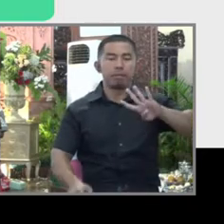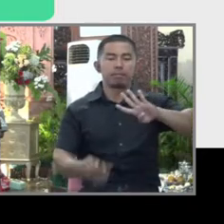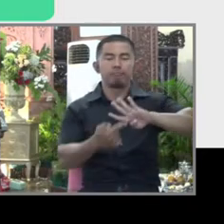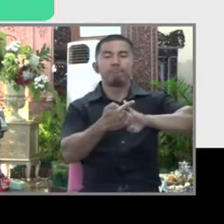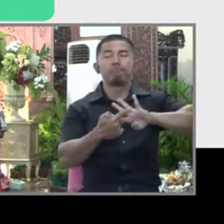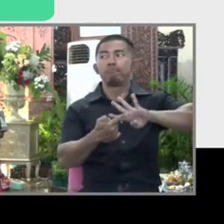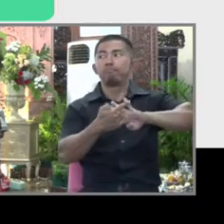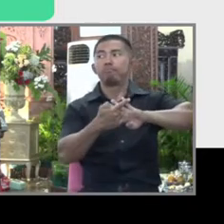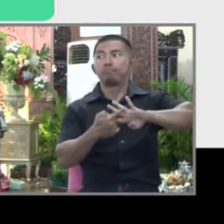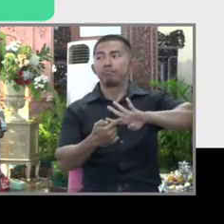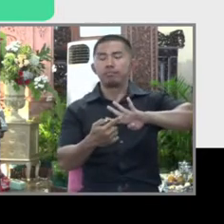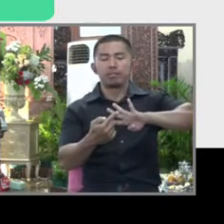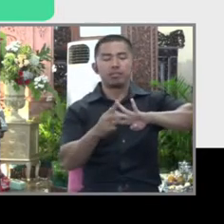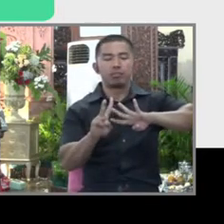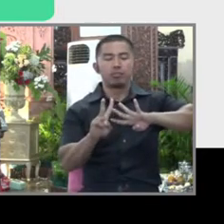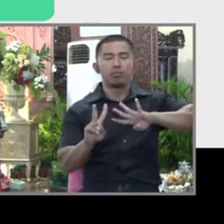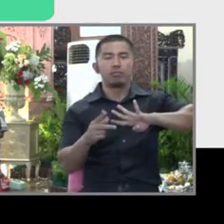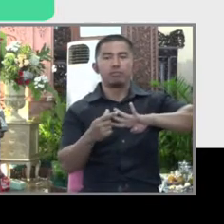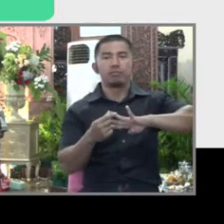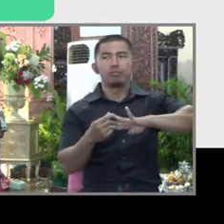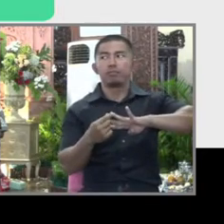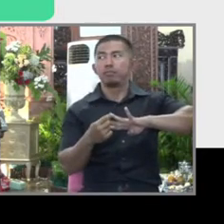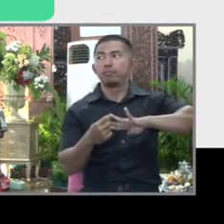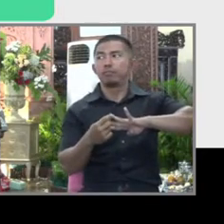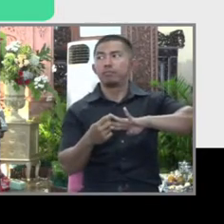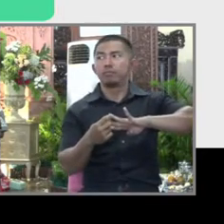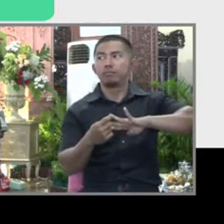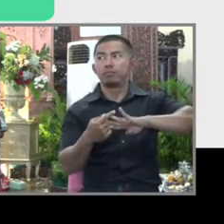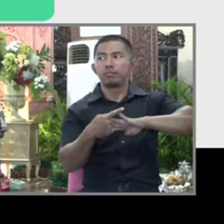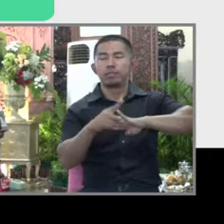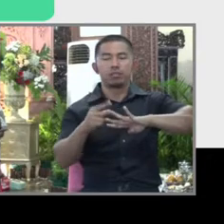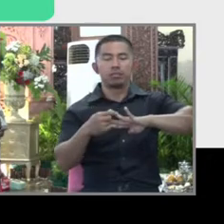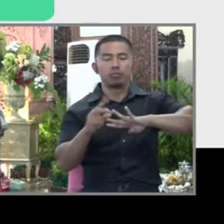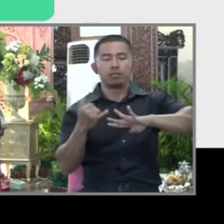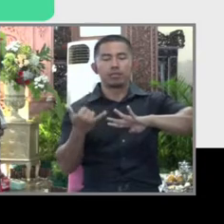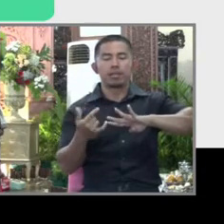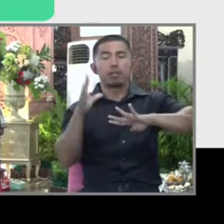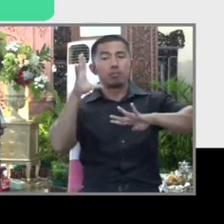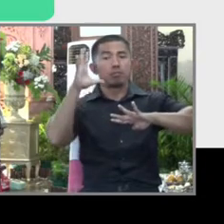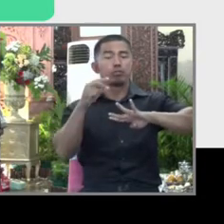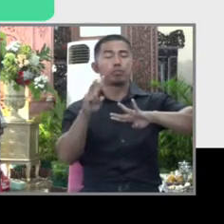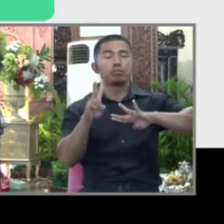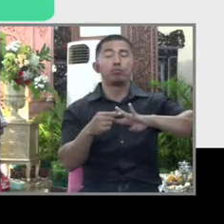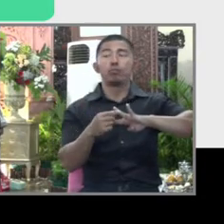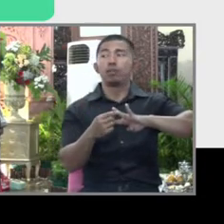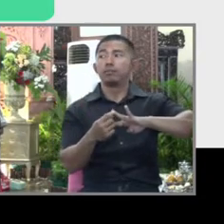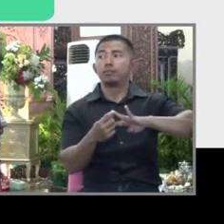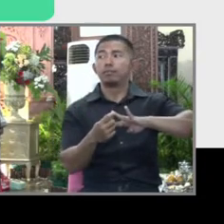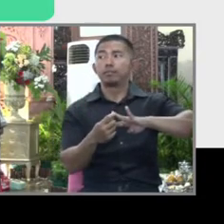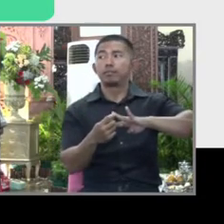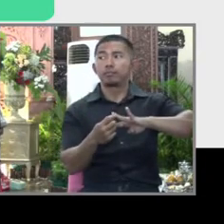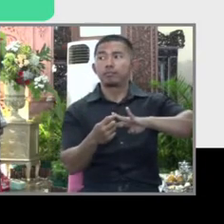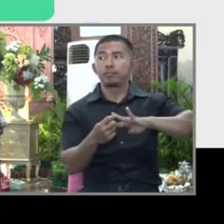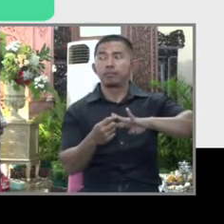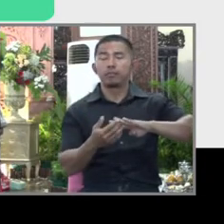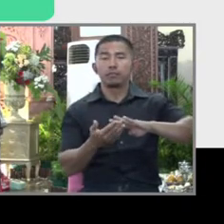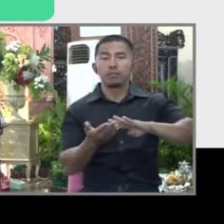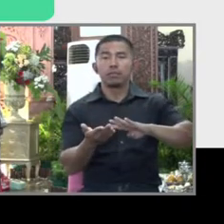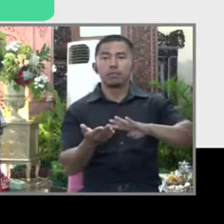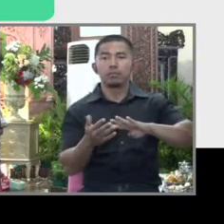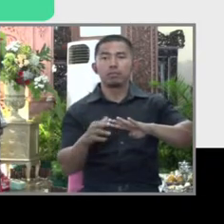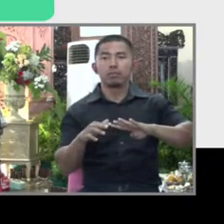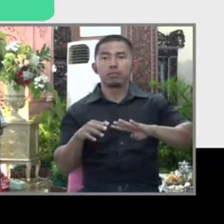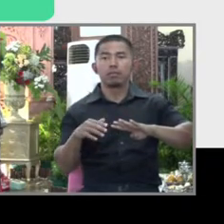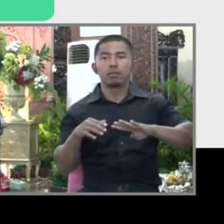Hai mulato depan saya tidak mau lagi dikasih division oleh BPR saya GB serta Kembalikan ke masyarakat sebagai